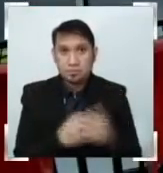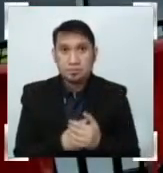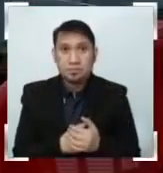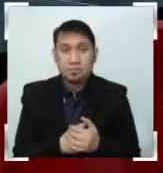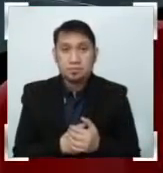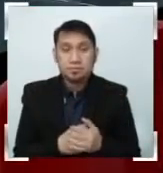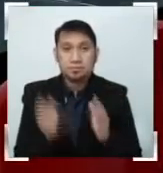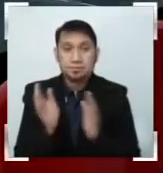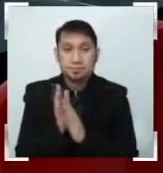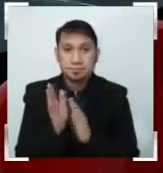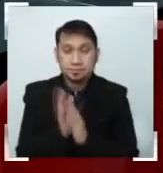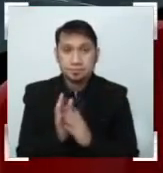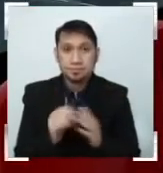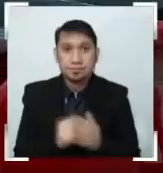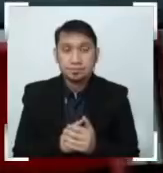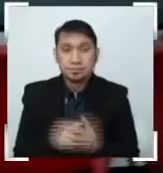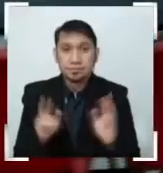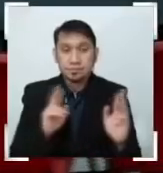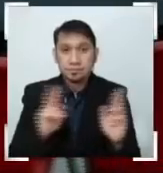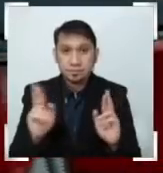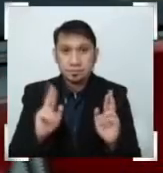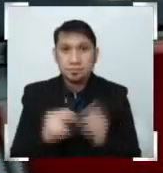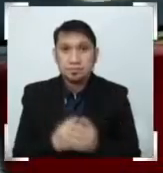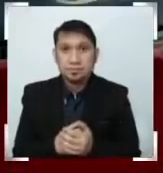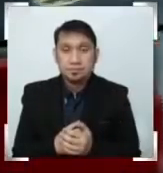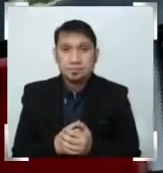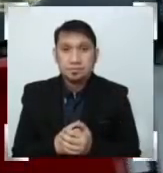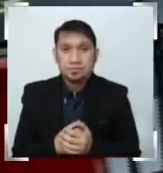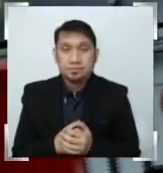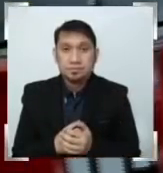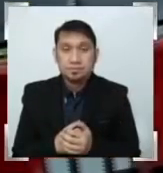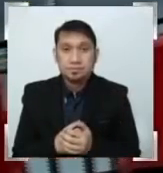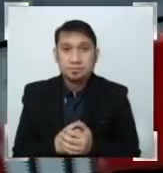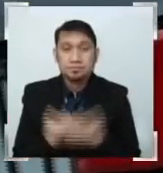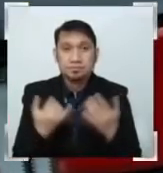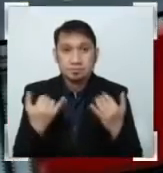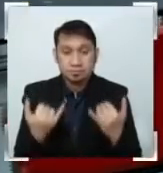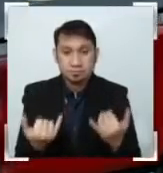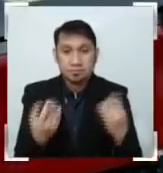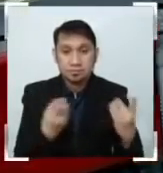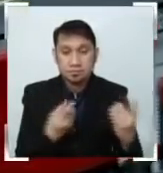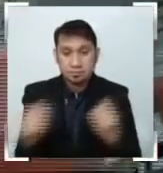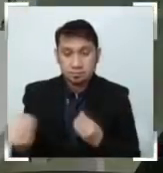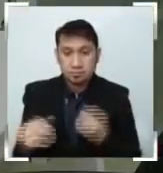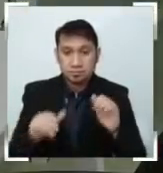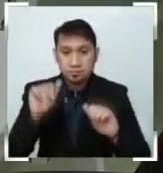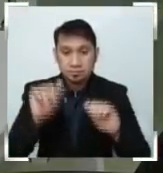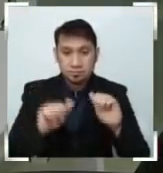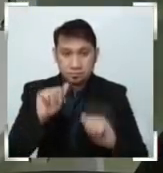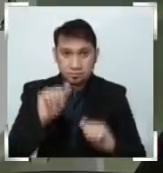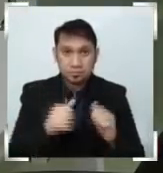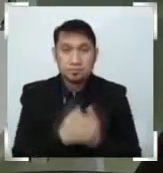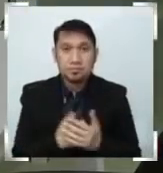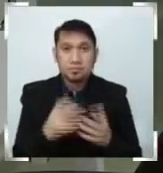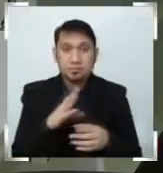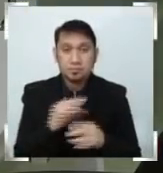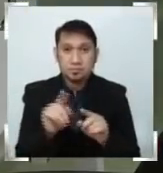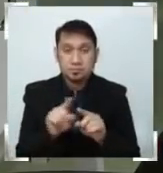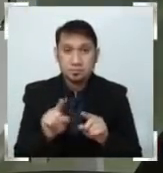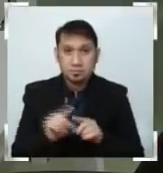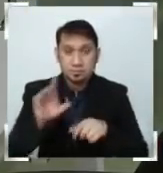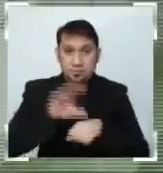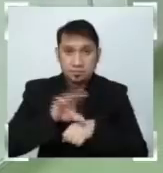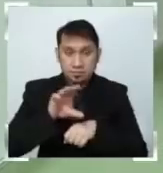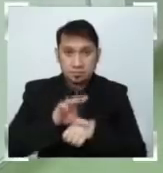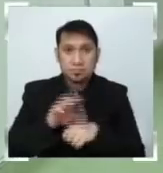na ready na talaga, baka gumawa na lang ng self-assessment. Nagko-consultation kami ngayon sa mga schools kung